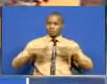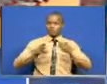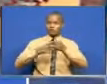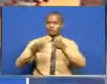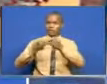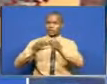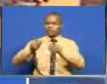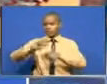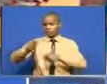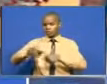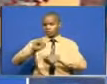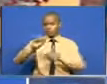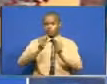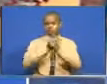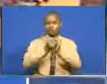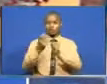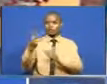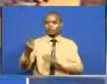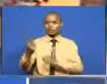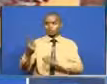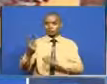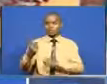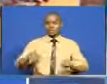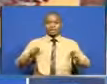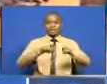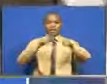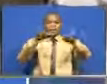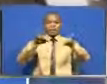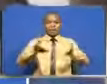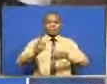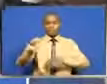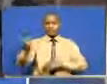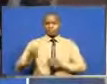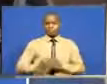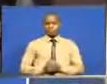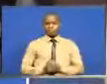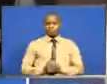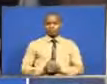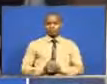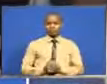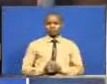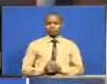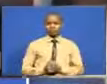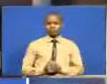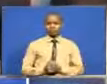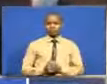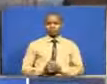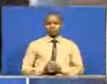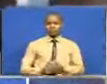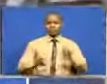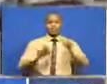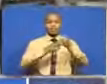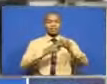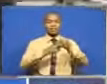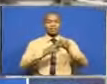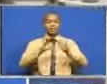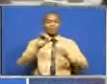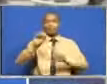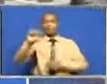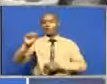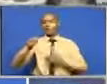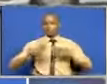78,512 jumla ya watu walioambukizwa virusi hivyo hapa nchini. Kati ya visa hivyo 705 ni wa Kenya,